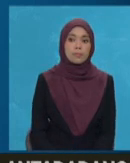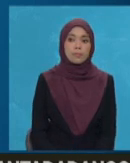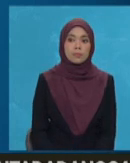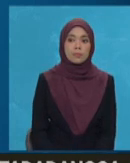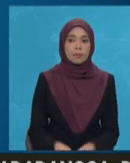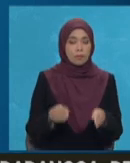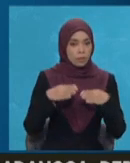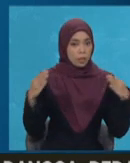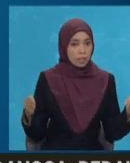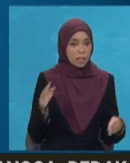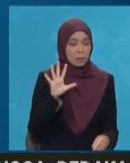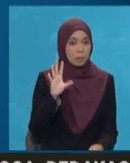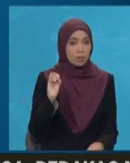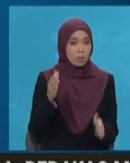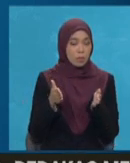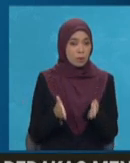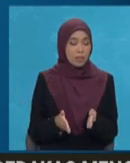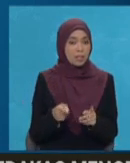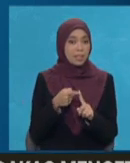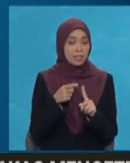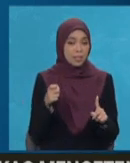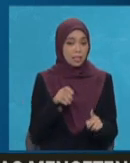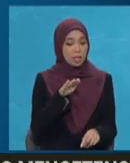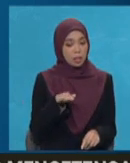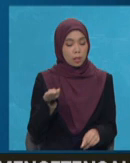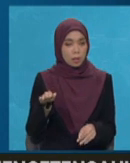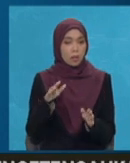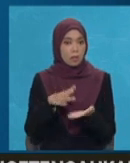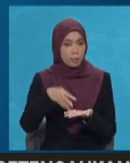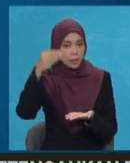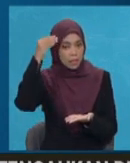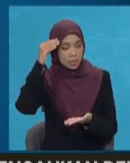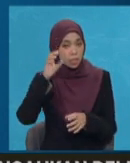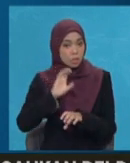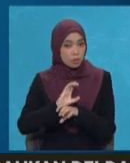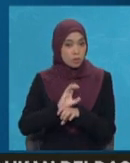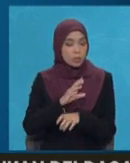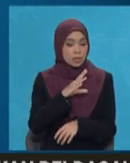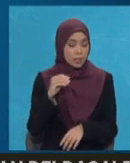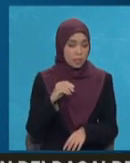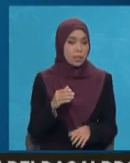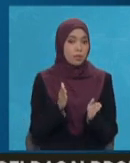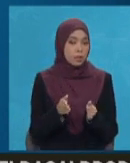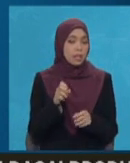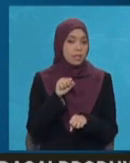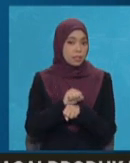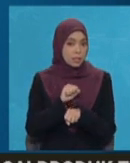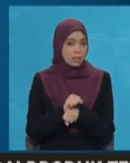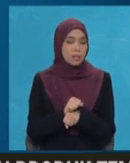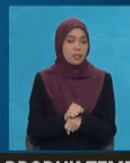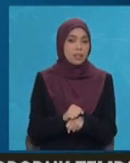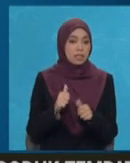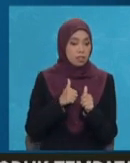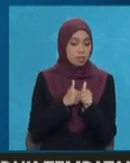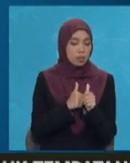lebih 50 orang terdiri dari para kaki tangan dan pelajar koleksi berkenaan menyerah kayak khatam Alquran tersebut majelis